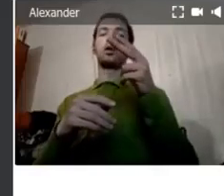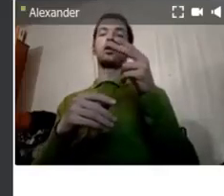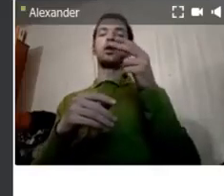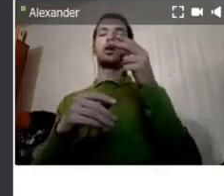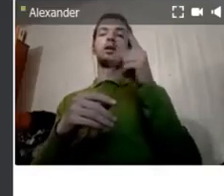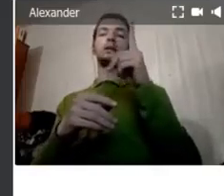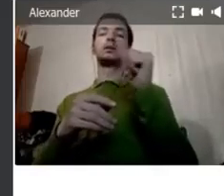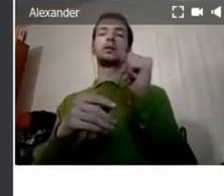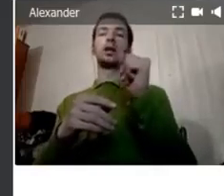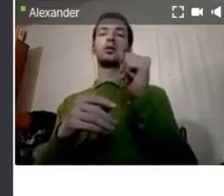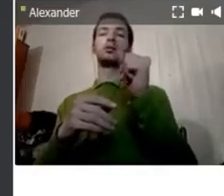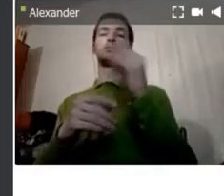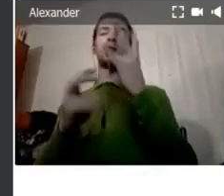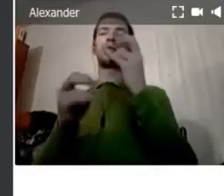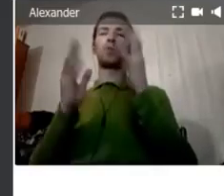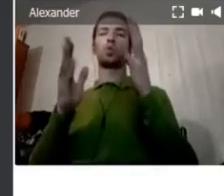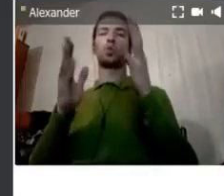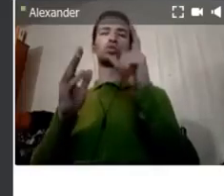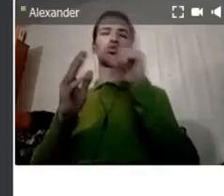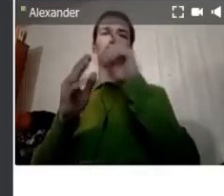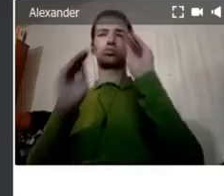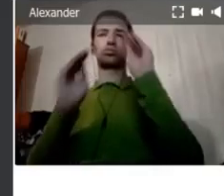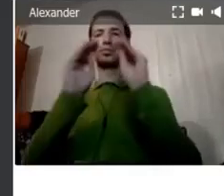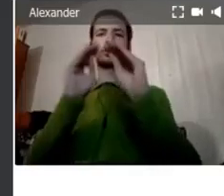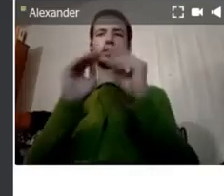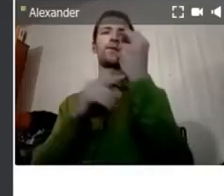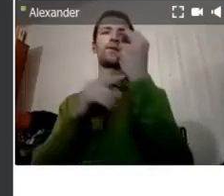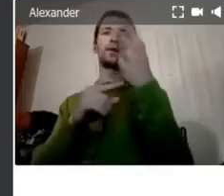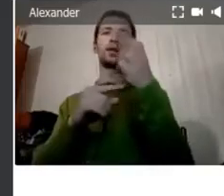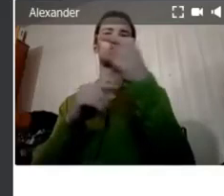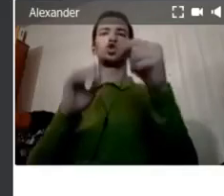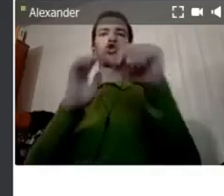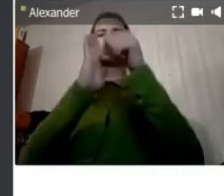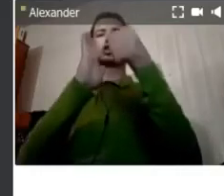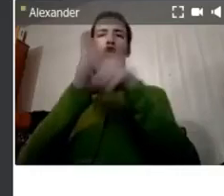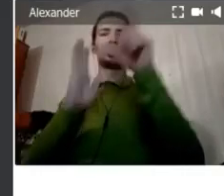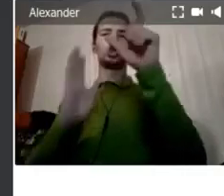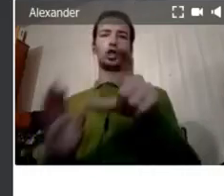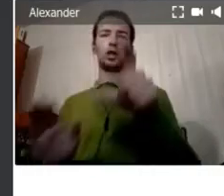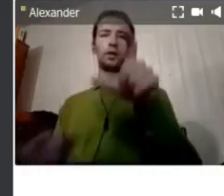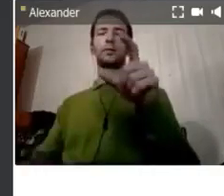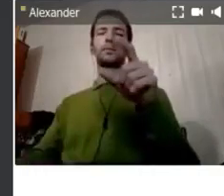развивать. Итак, вот простой пример, скриншоты, здесь